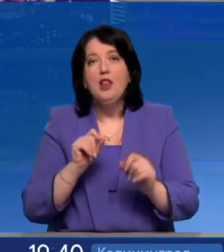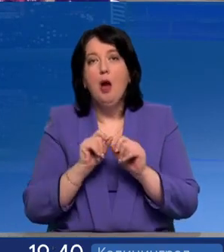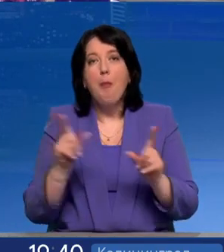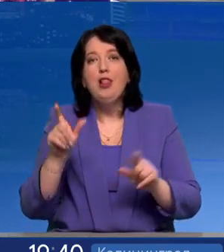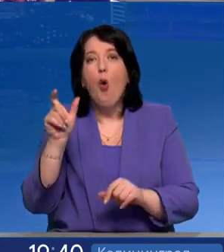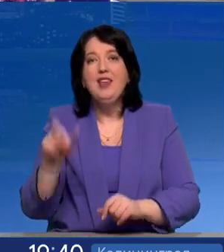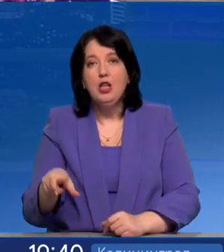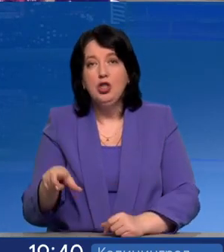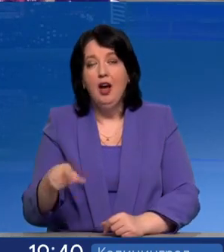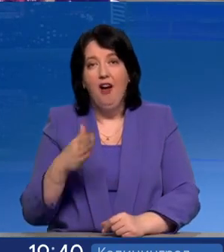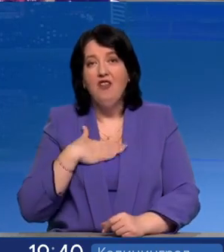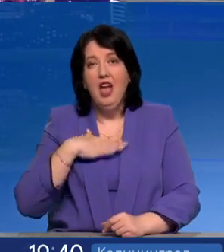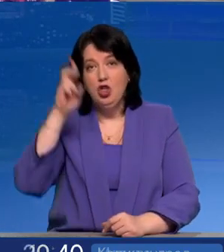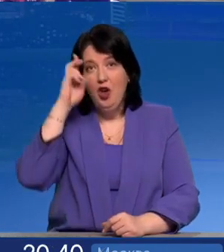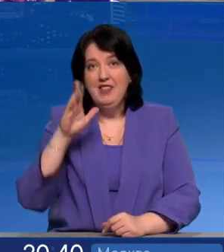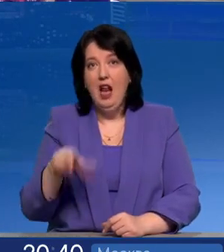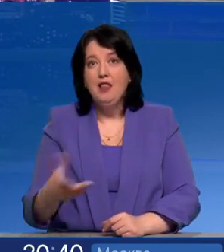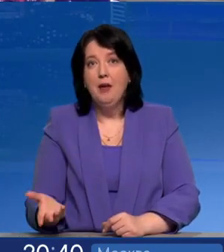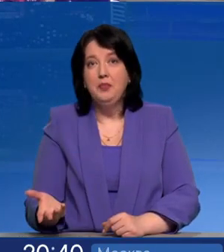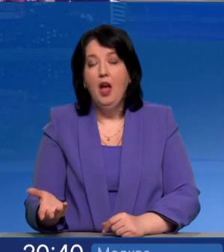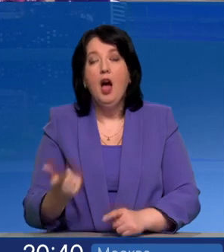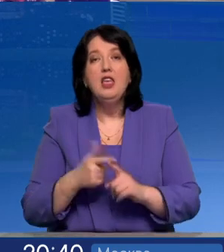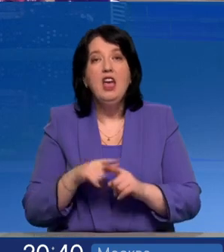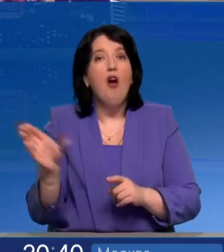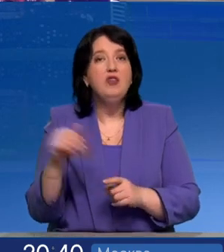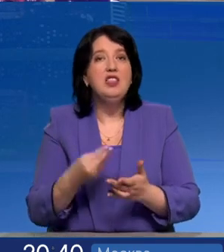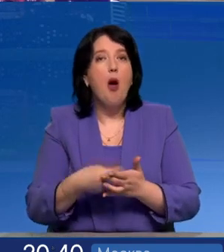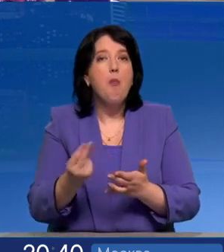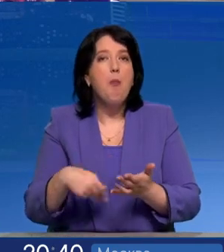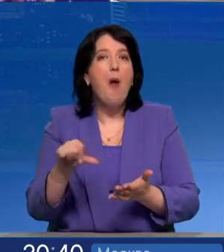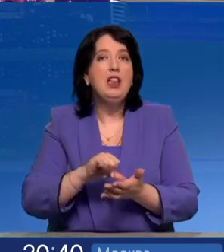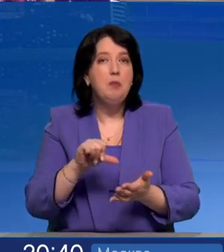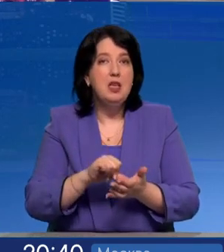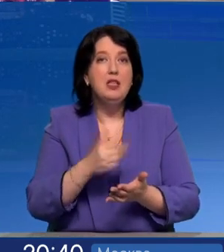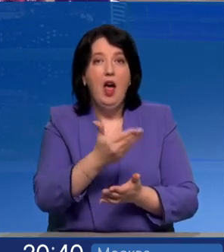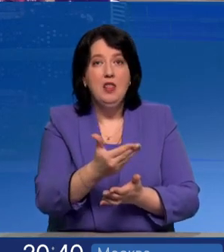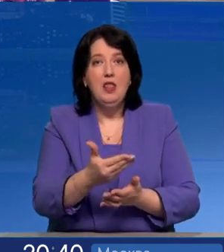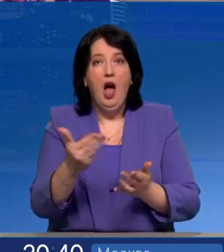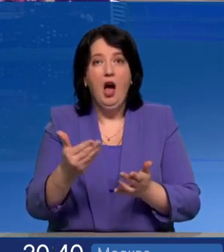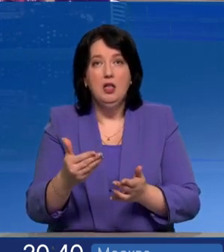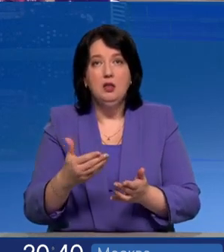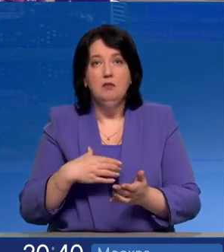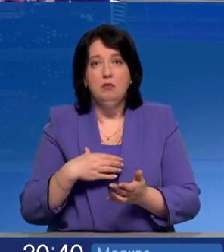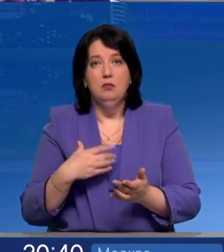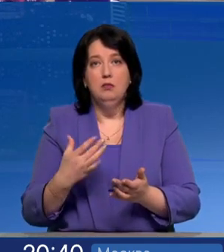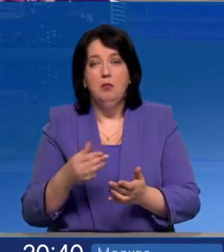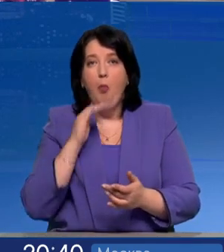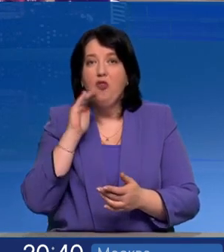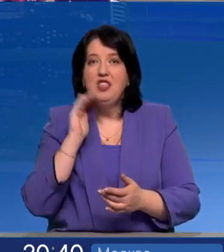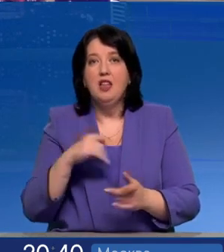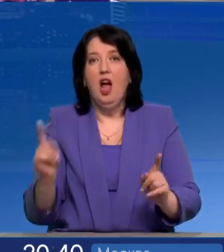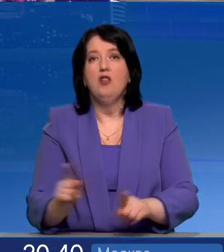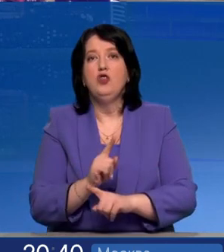И не надо говорить о том, что все подписаны на Спивакова, понимаете, все, так сказать, следят за судьбами, так